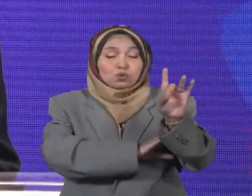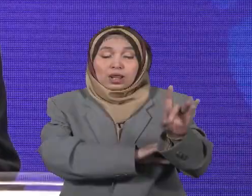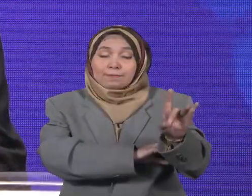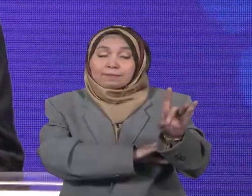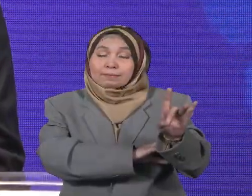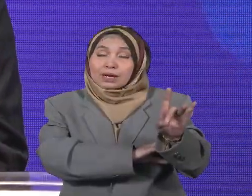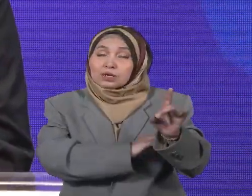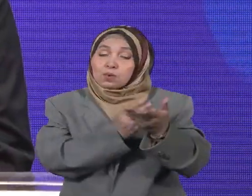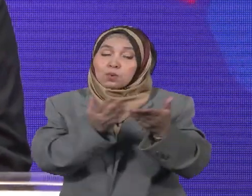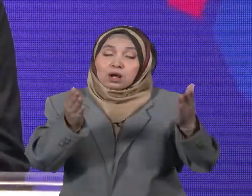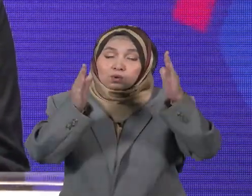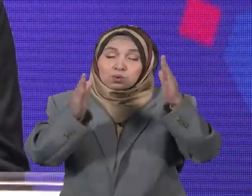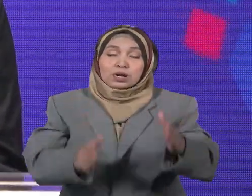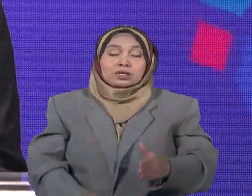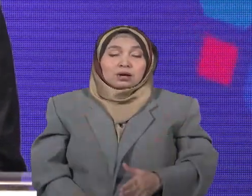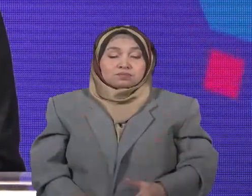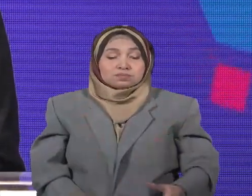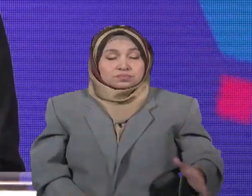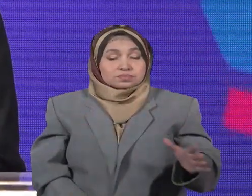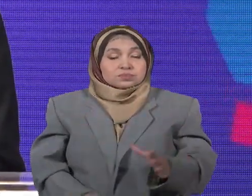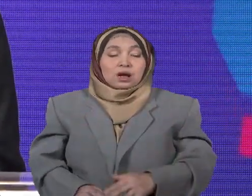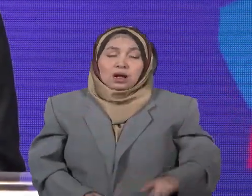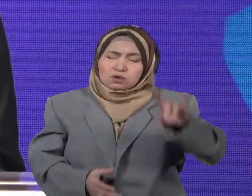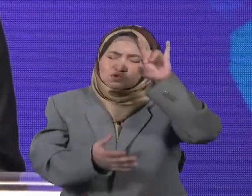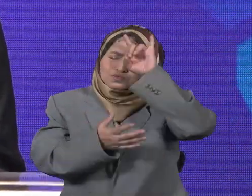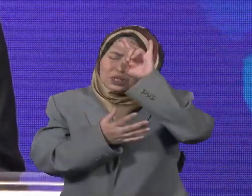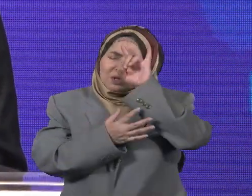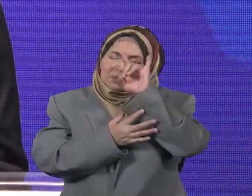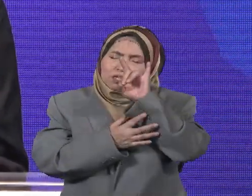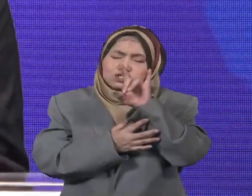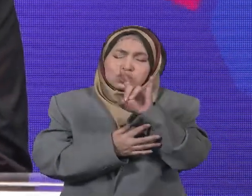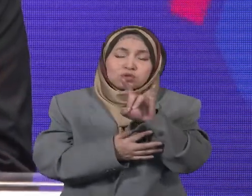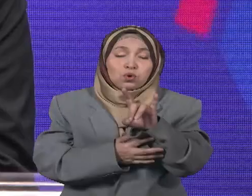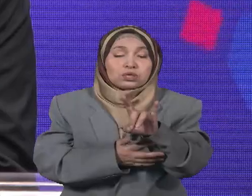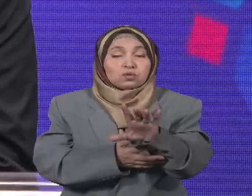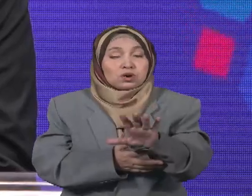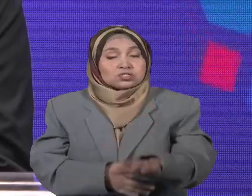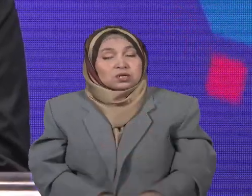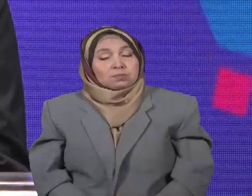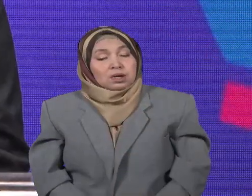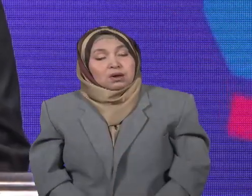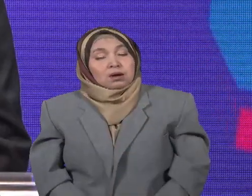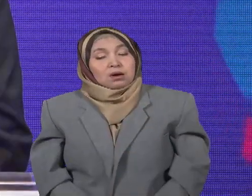278. Wahai orang-orang yang beriman. A'udzubillahi minasyaitonirrajim.